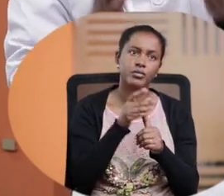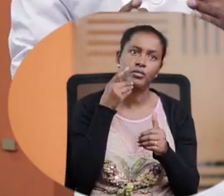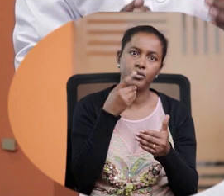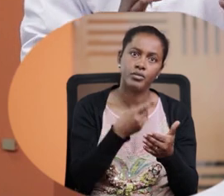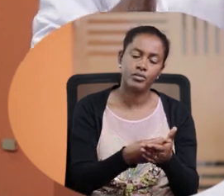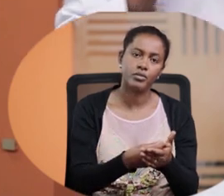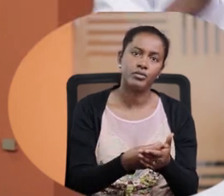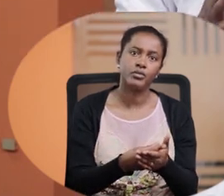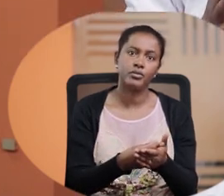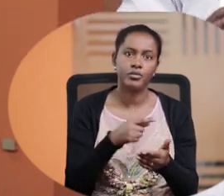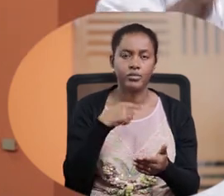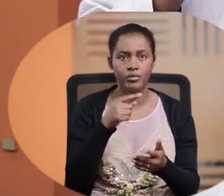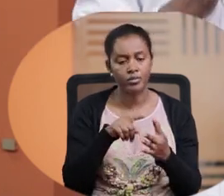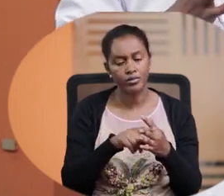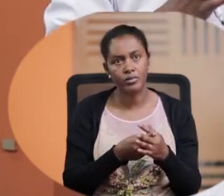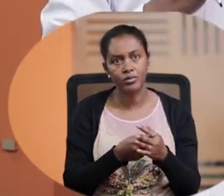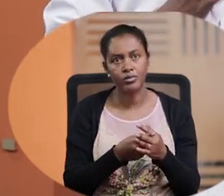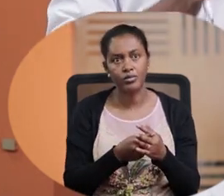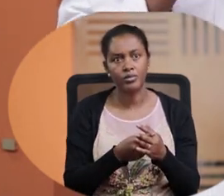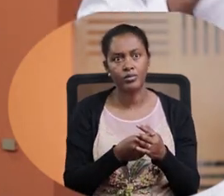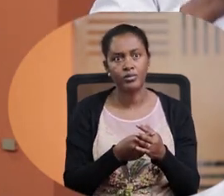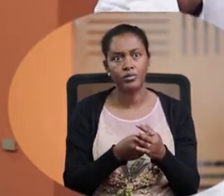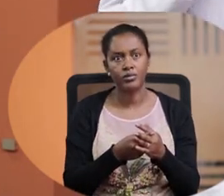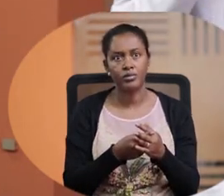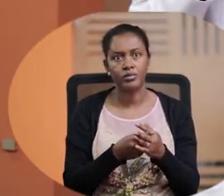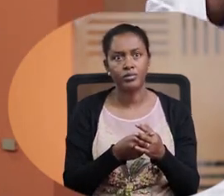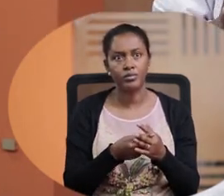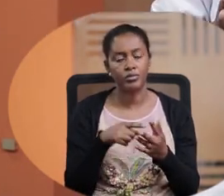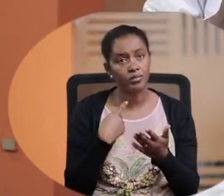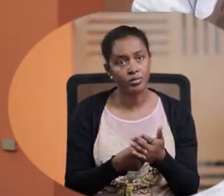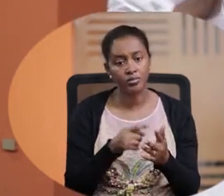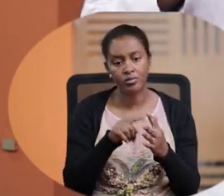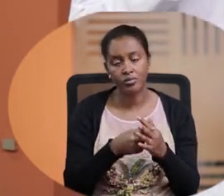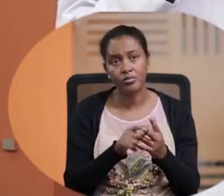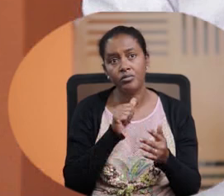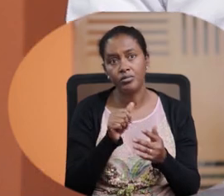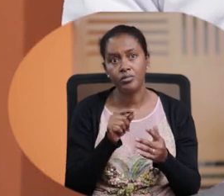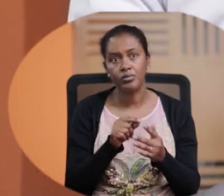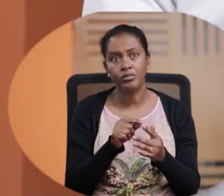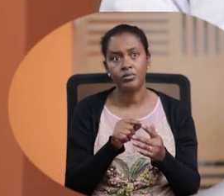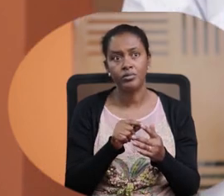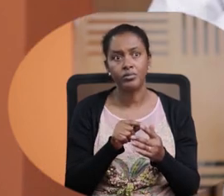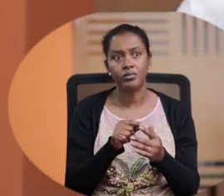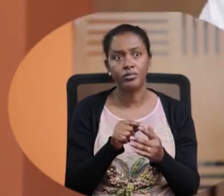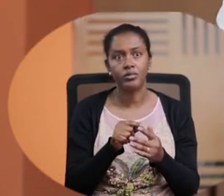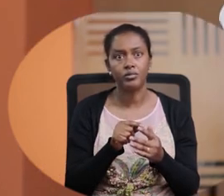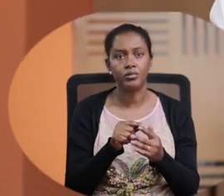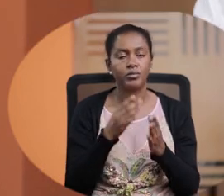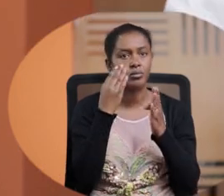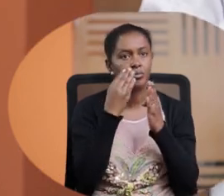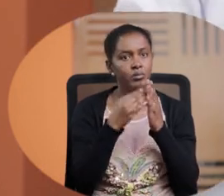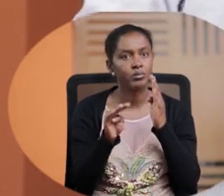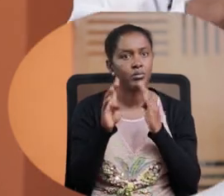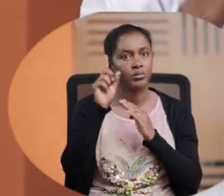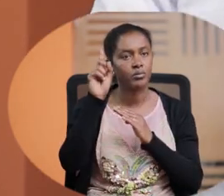qabannaa daataa mata duree jedhurraa eegalee baran osoo barnoota keenya kana hin eegaliin dura boqonnaa 1 amma boqonnaa